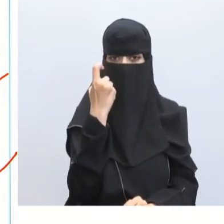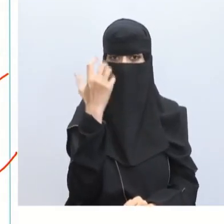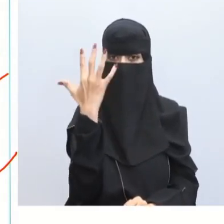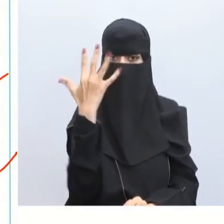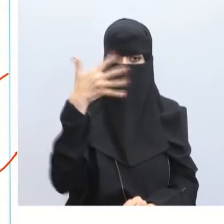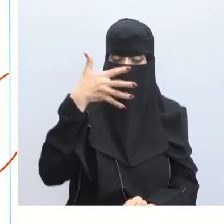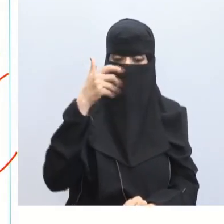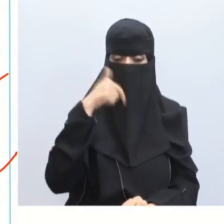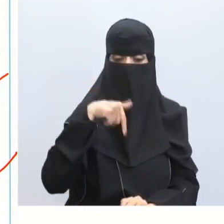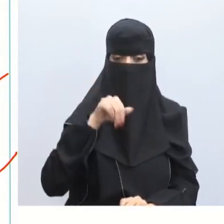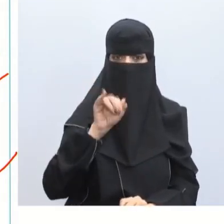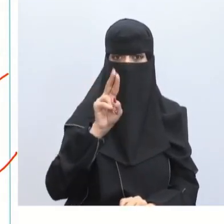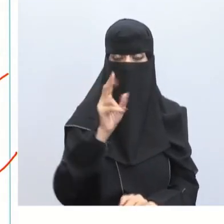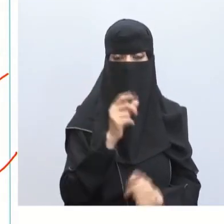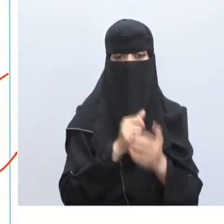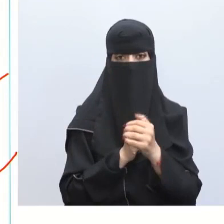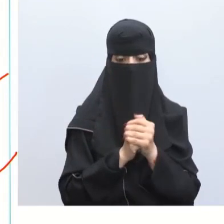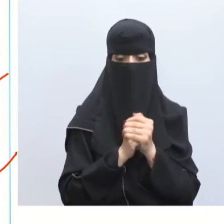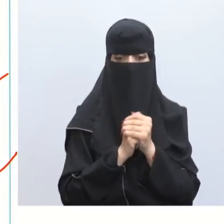150 متر